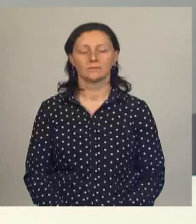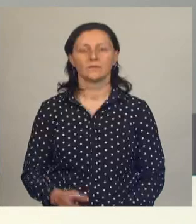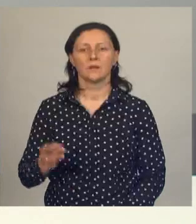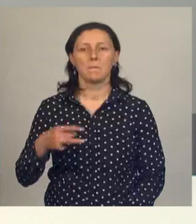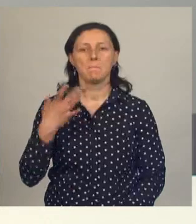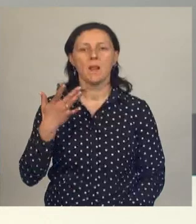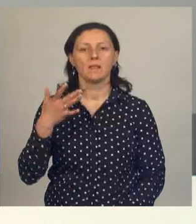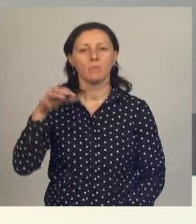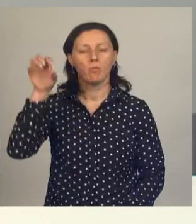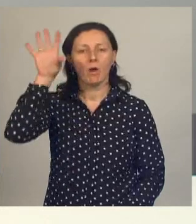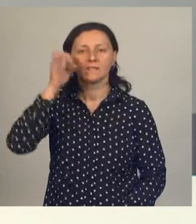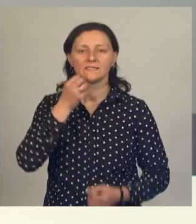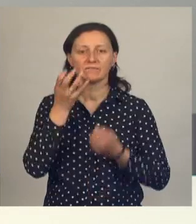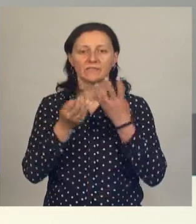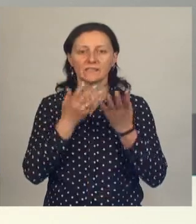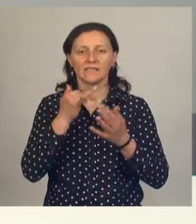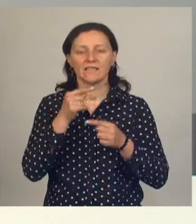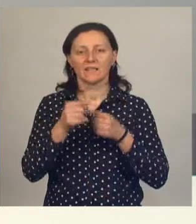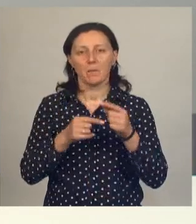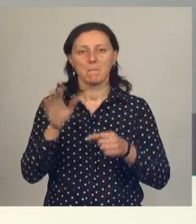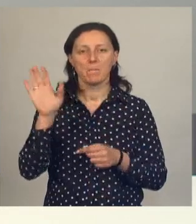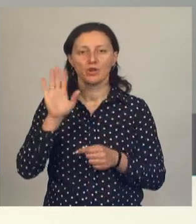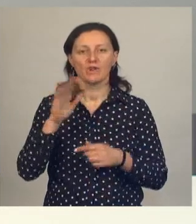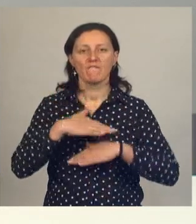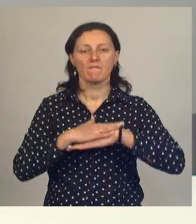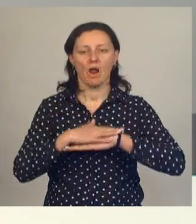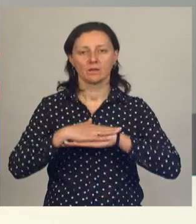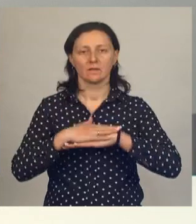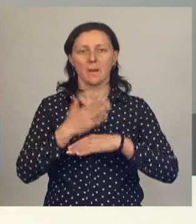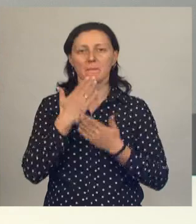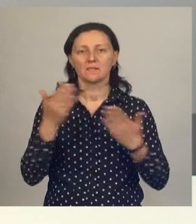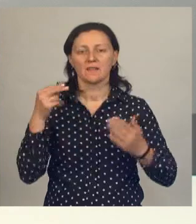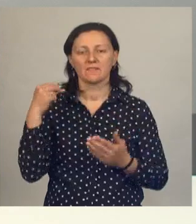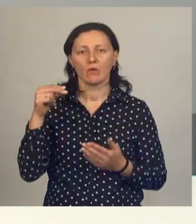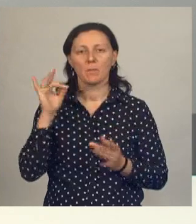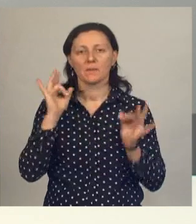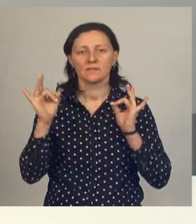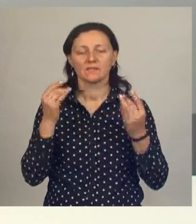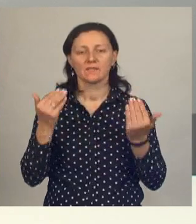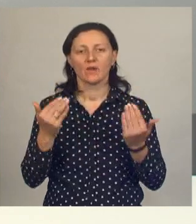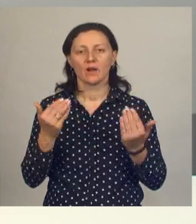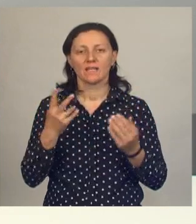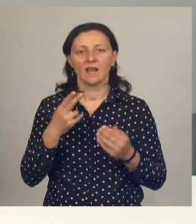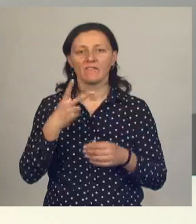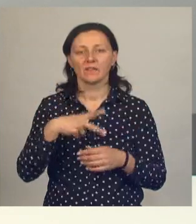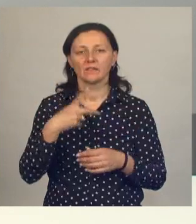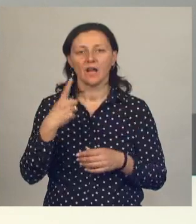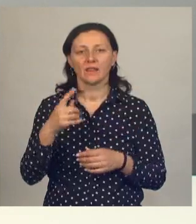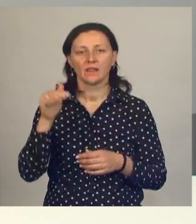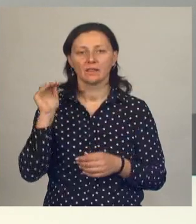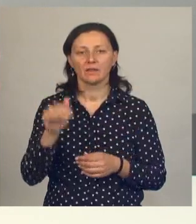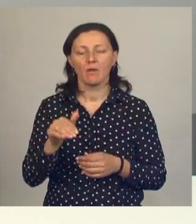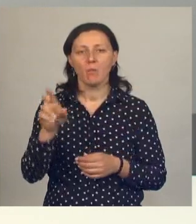Белые банты, цветы, традиционный прощальный вальс. Последний звонок прозвенел сегодня для почти 21